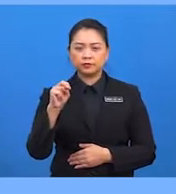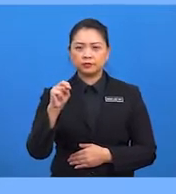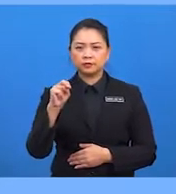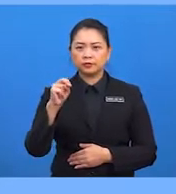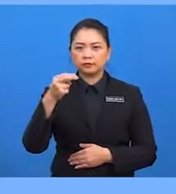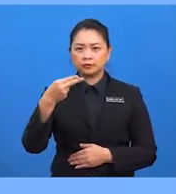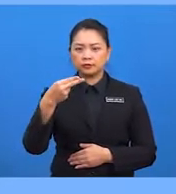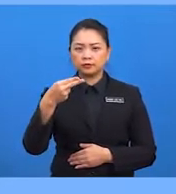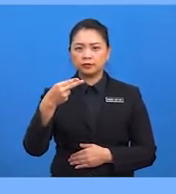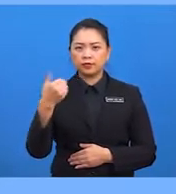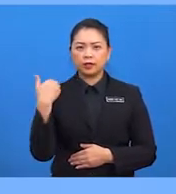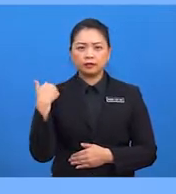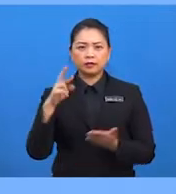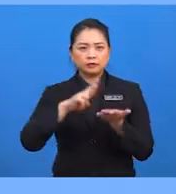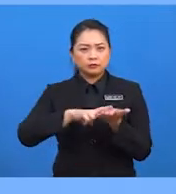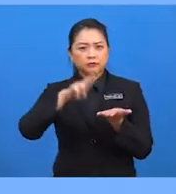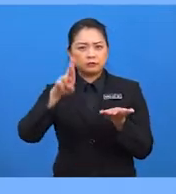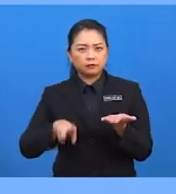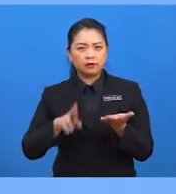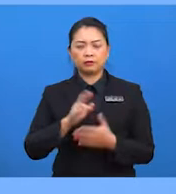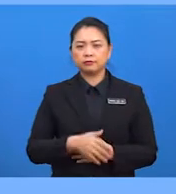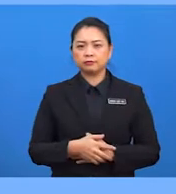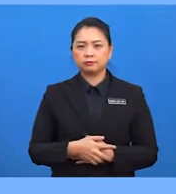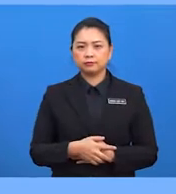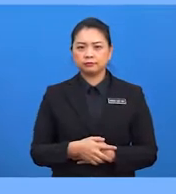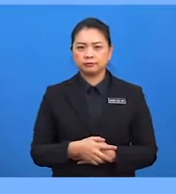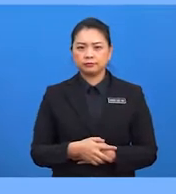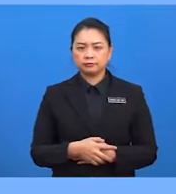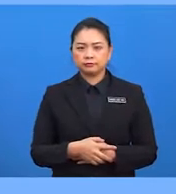hidroksida adalah rendah.